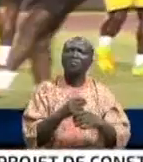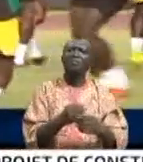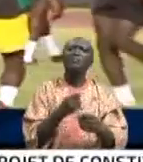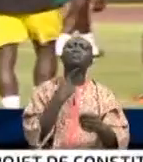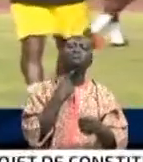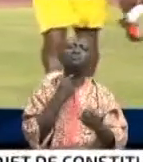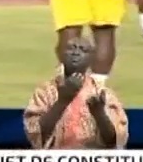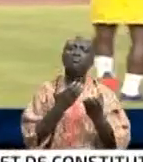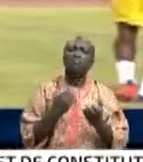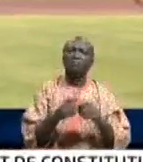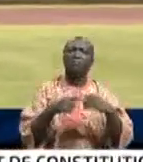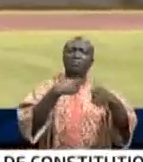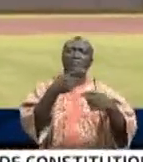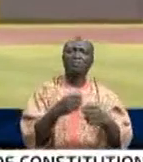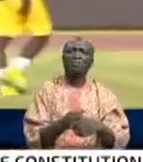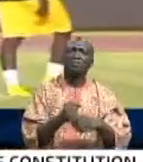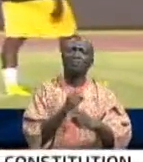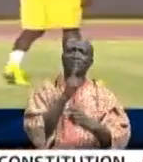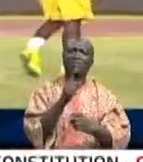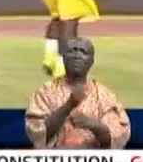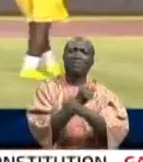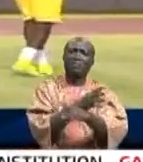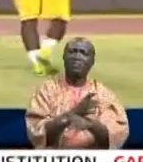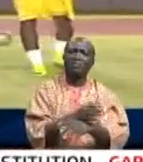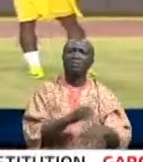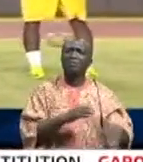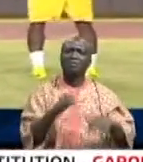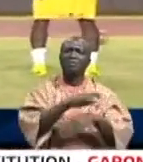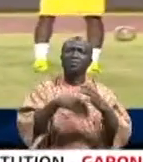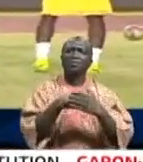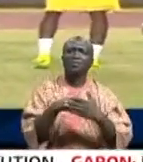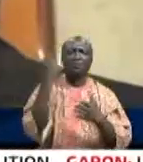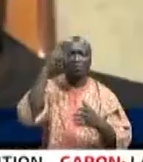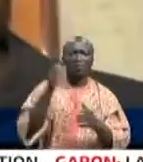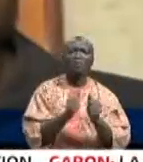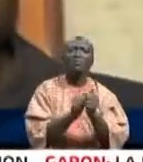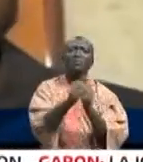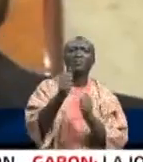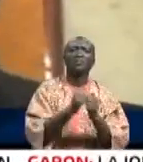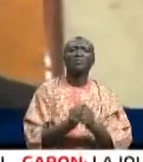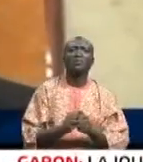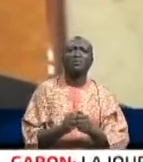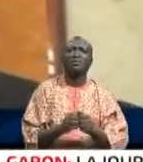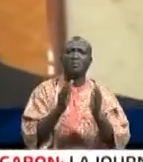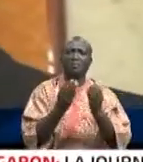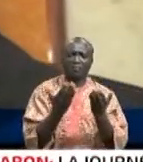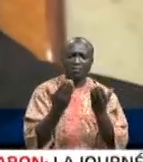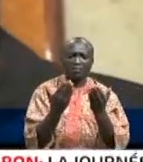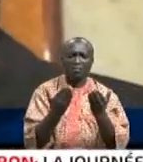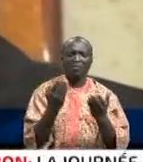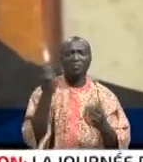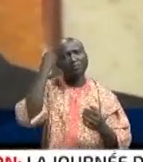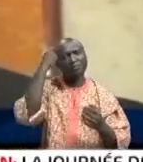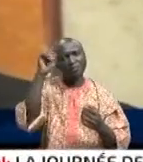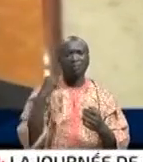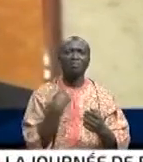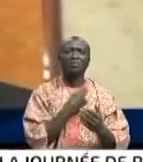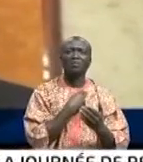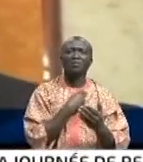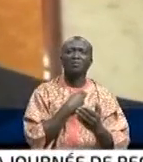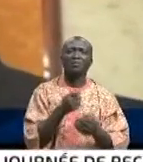pourtant faut être prêt et on fera tout pour ça on leur demande de prier pour nous et d'être derrière